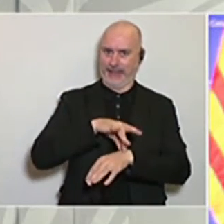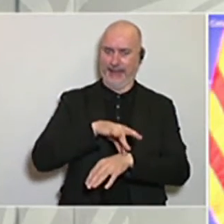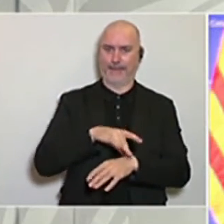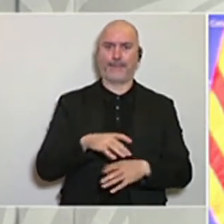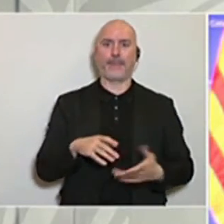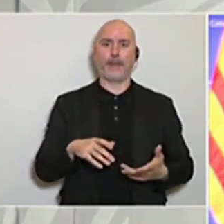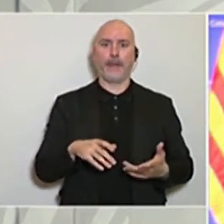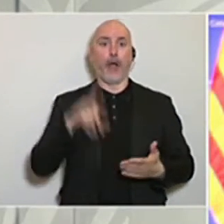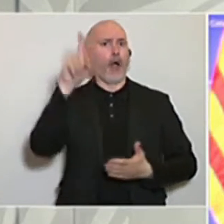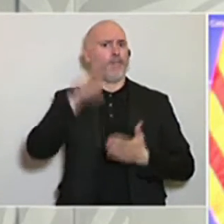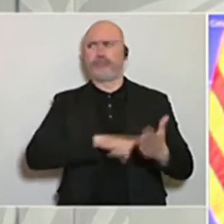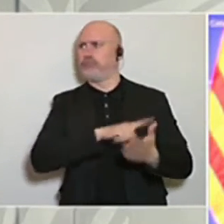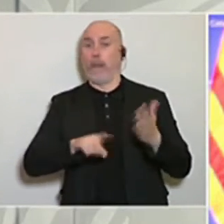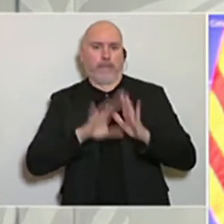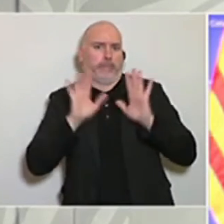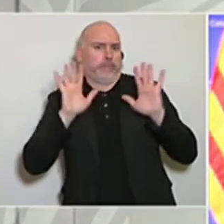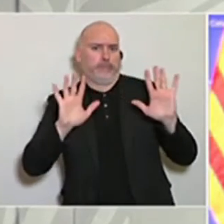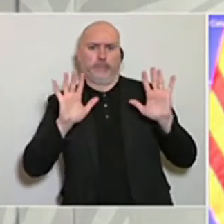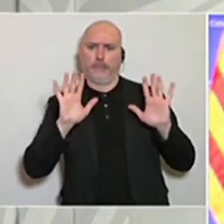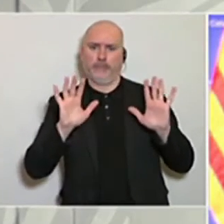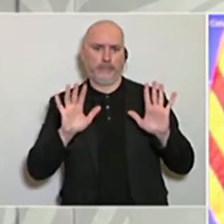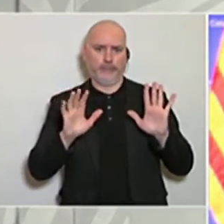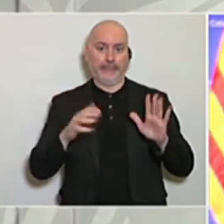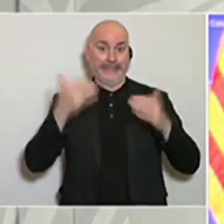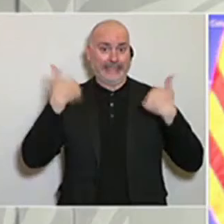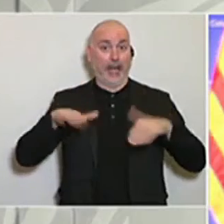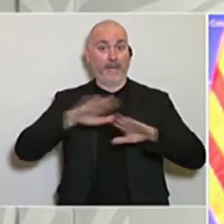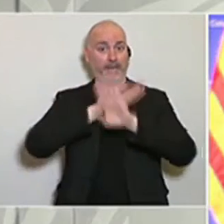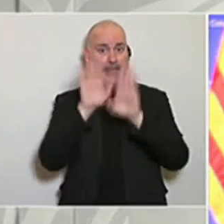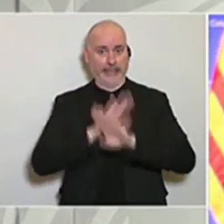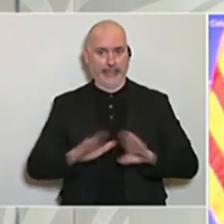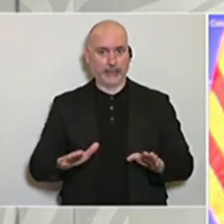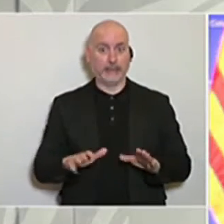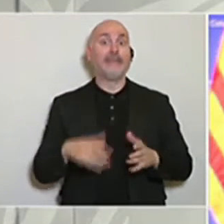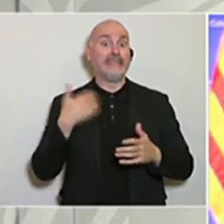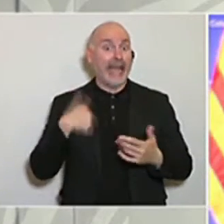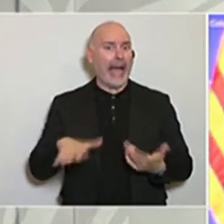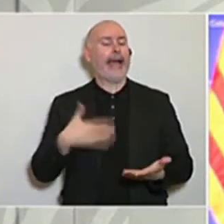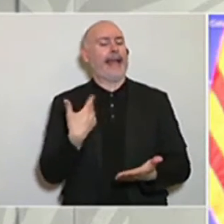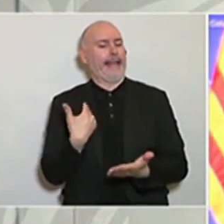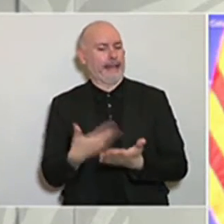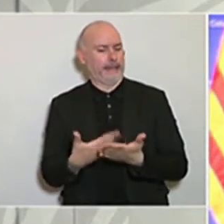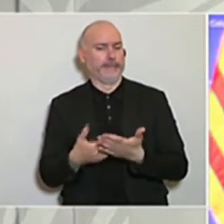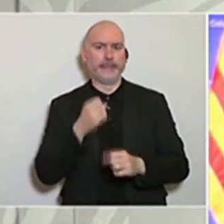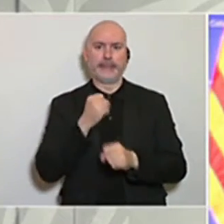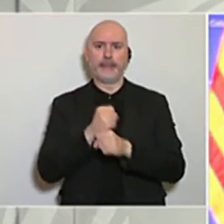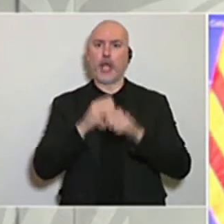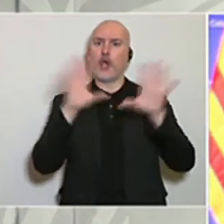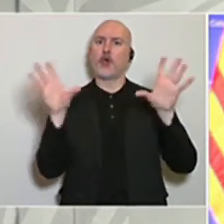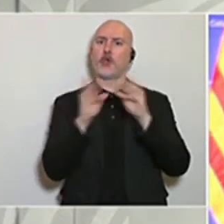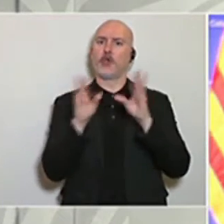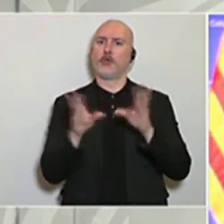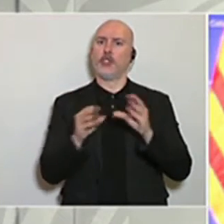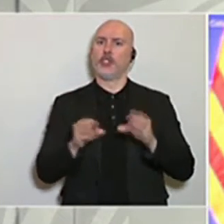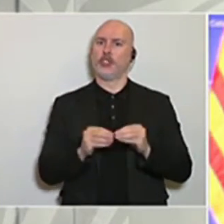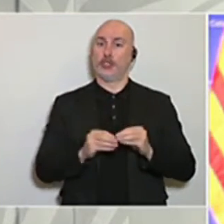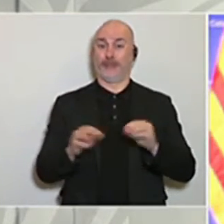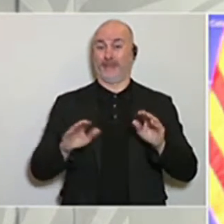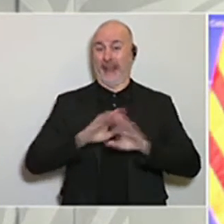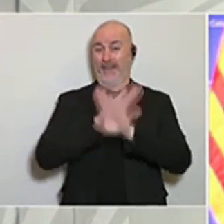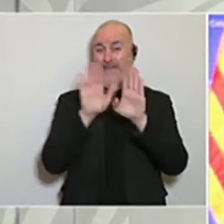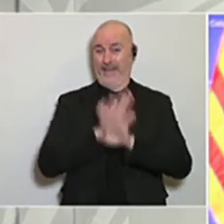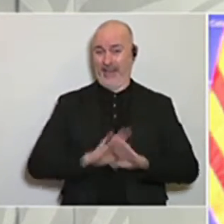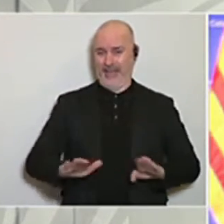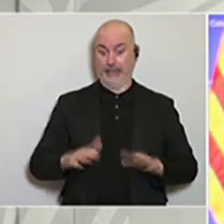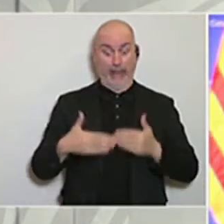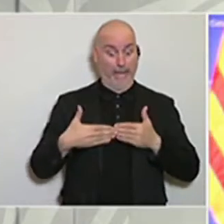cap assaig clínic ni cap tractament perquè això ja ha estat finalitzat. Em consta que s'estan treballant les conclusions finals d'aquest assaig clínic i que en breu,